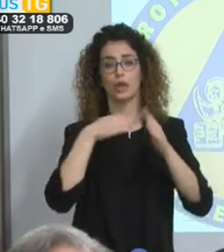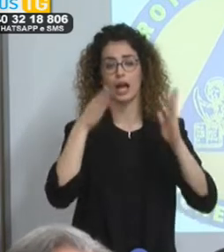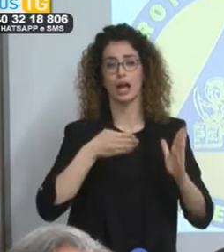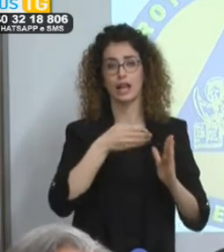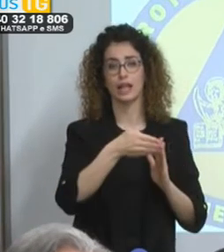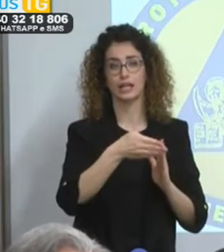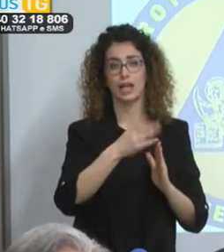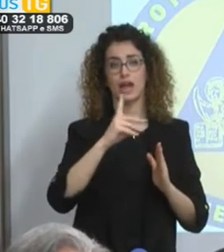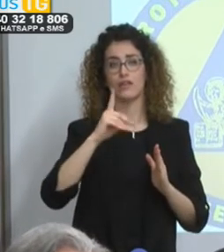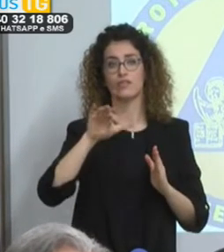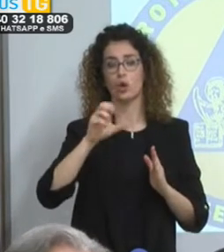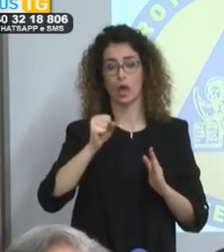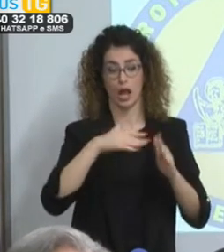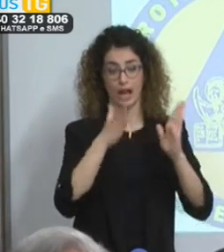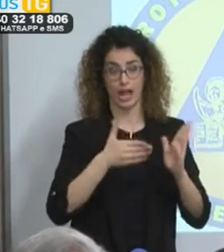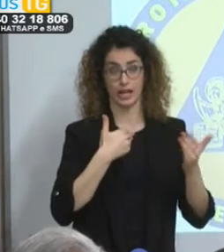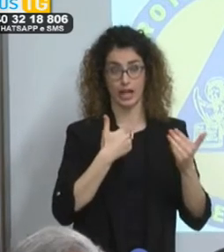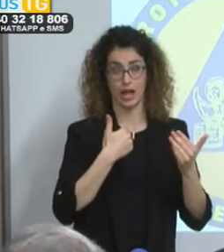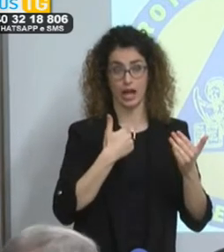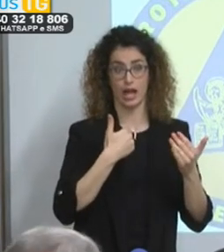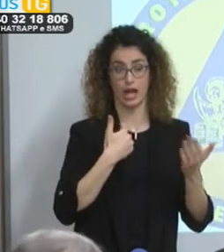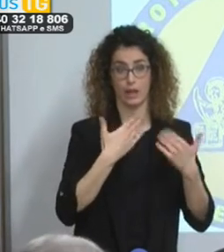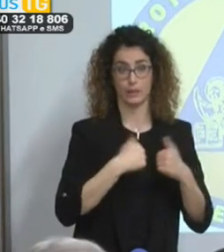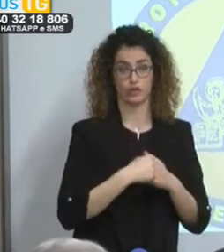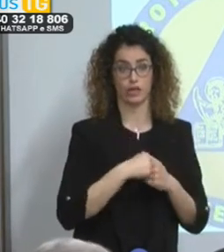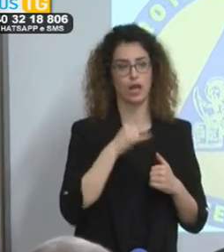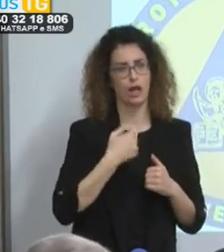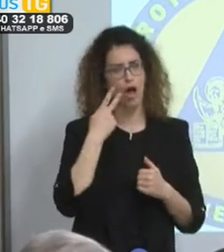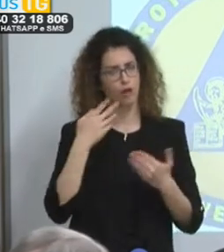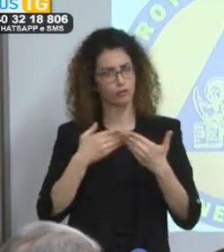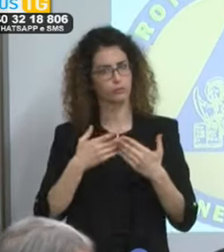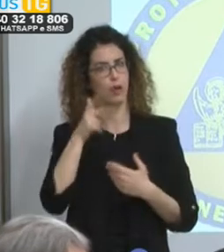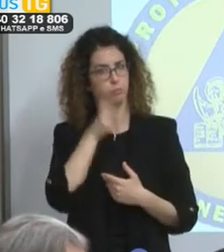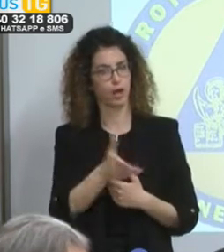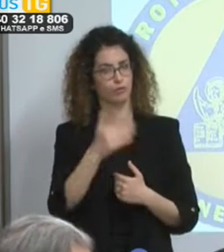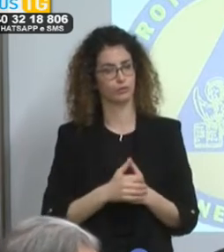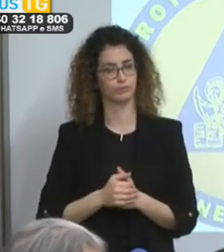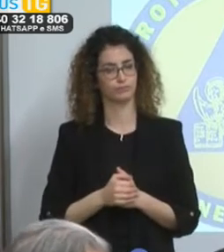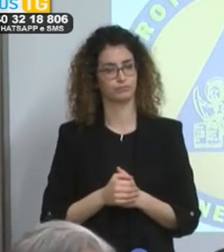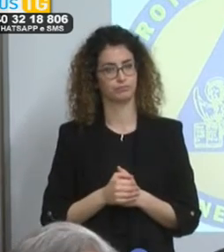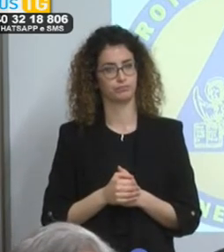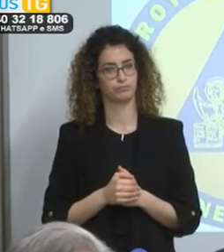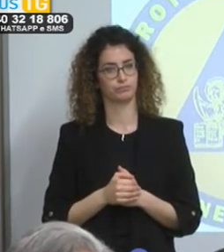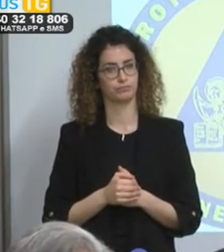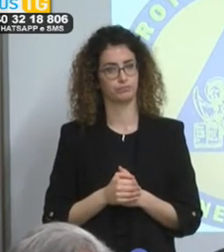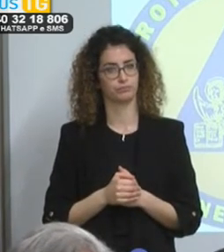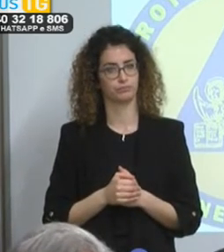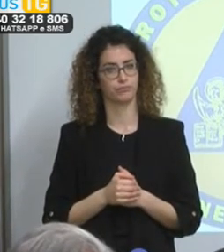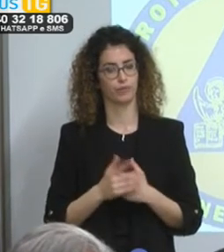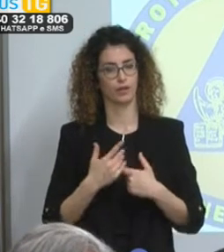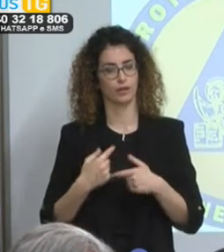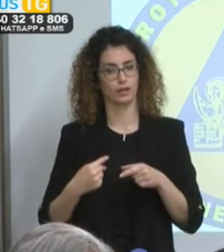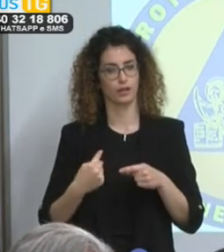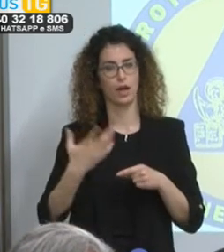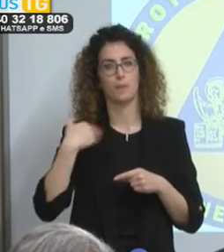galleria di emergenza. Sì. Ne vedo che ti ha studiato. Bravo. Il telefonino serve anche a quello. Una volta